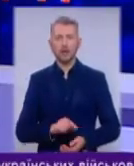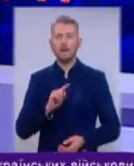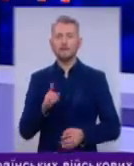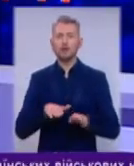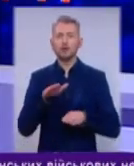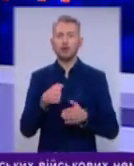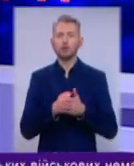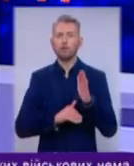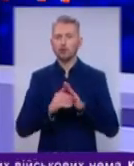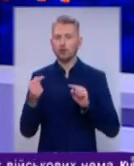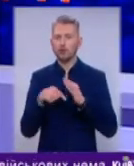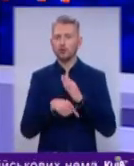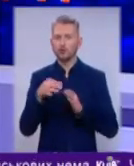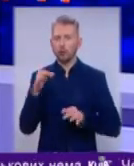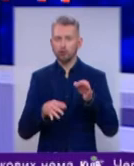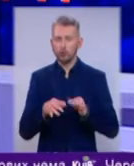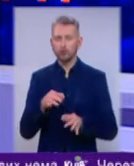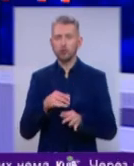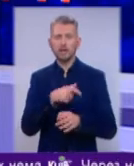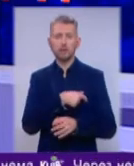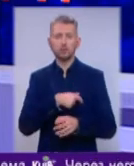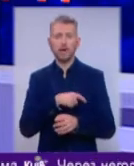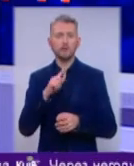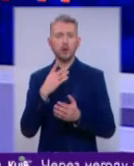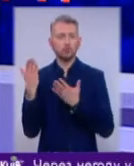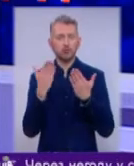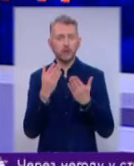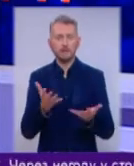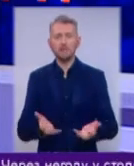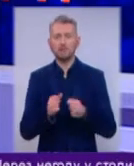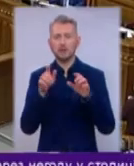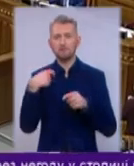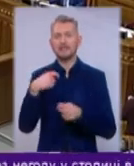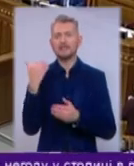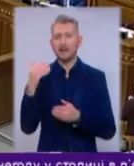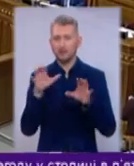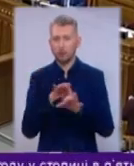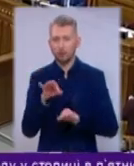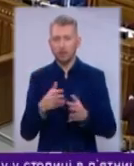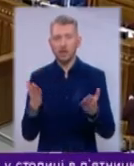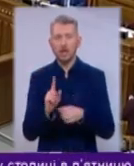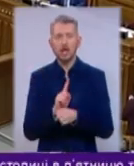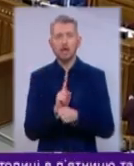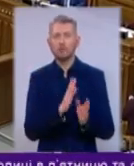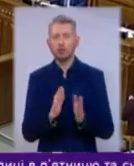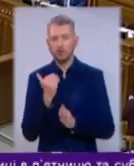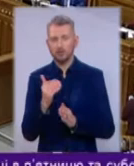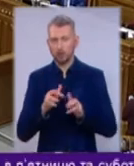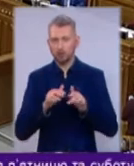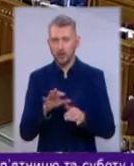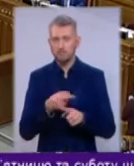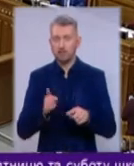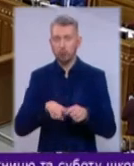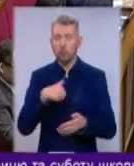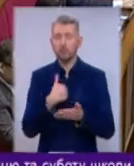Перший крок до Вищого антикорупційного суду. Парламентарі у першому читанні підтримали президентський законопроект, який регламентуватиме його діяльність. При